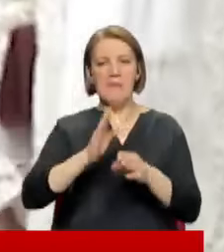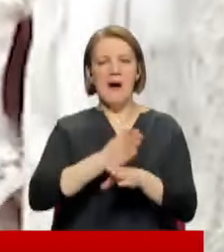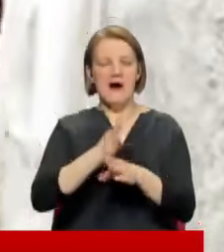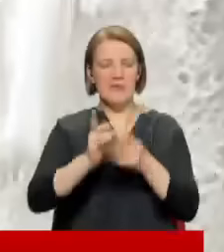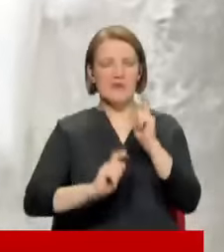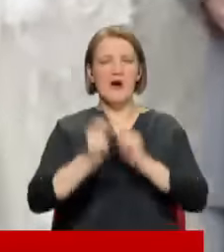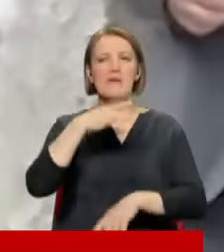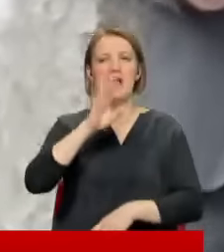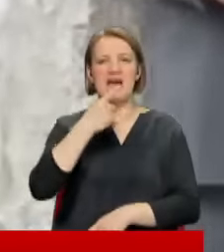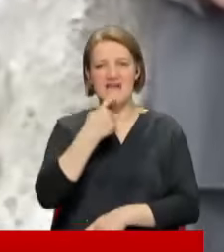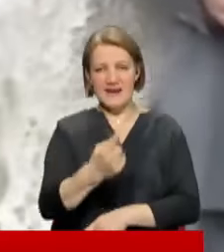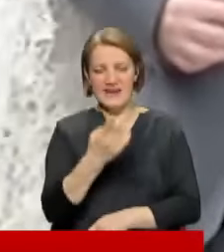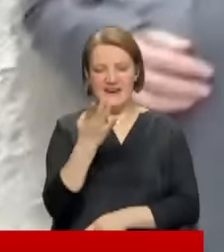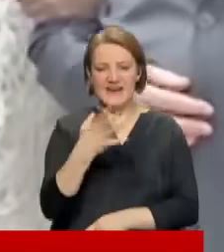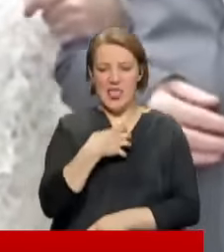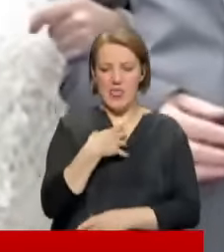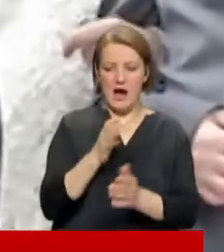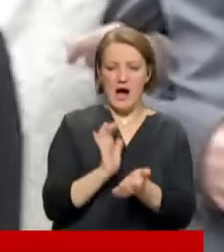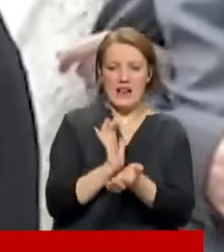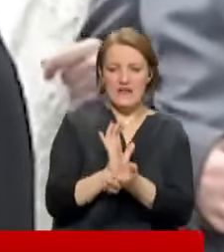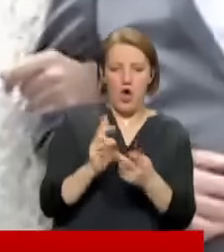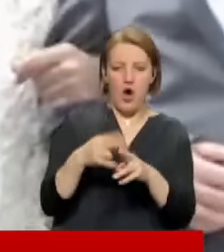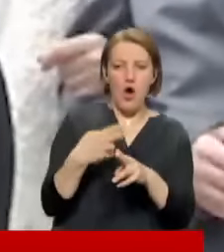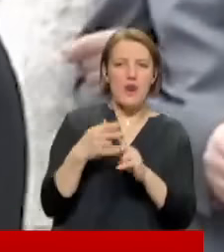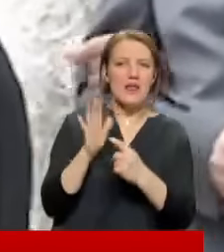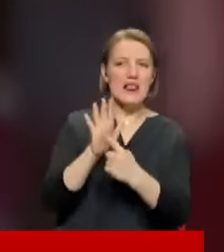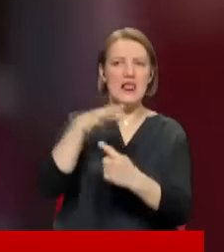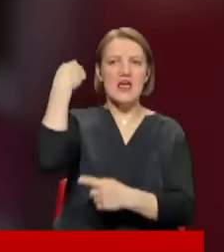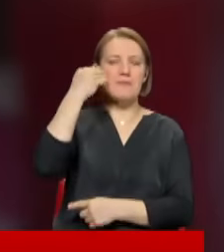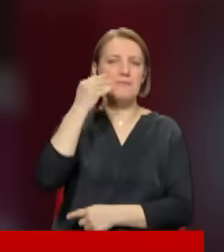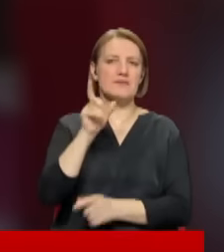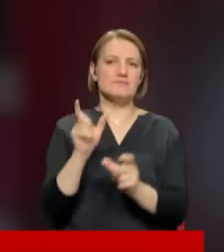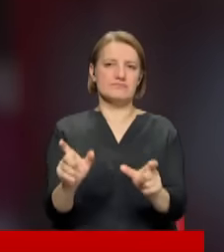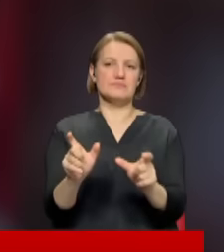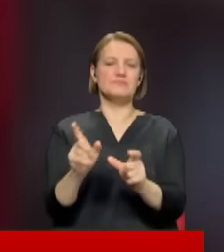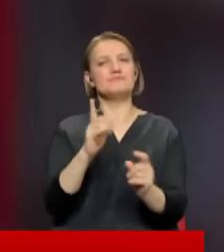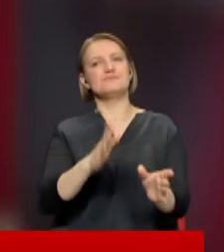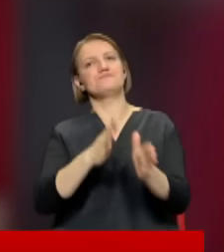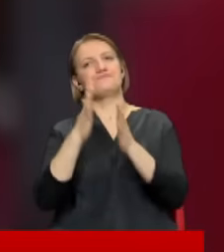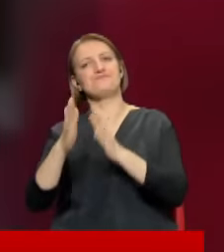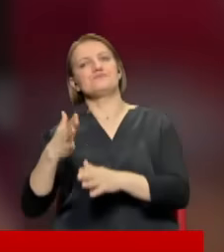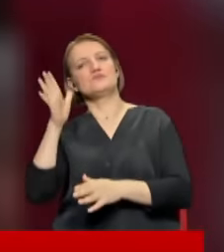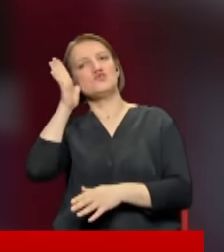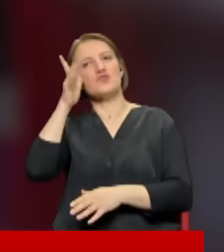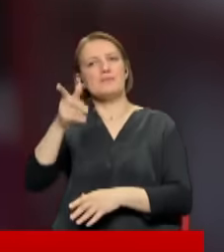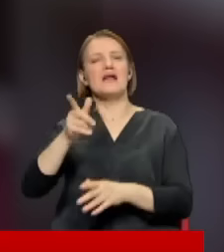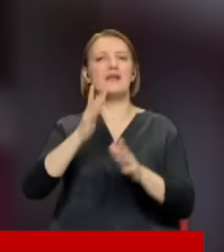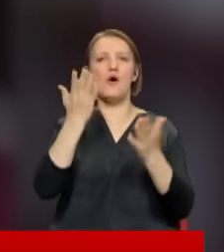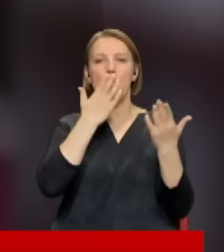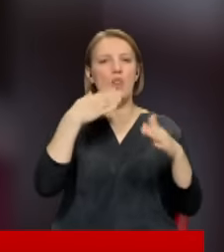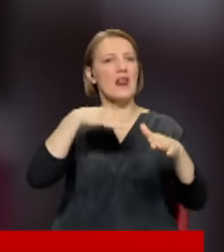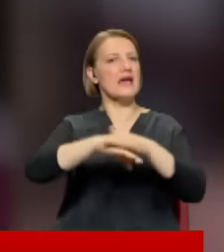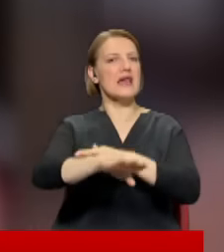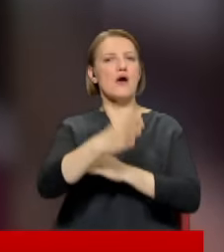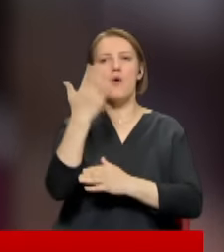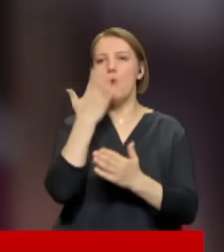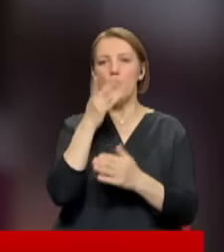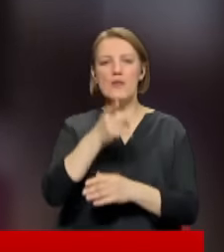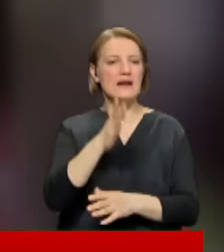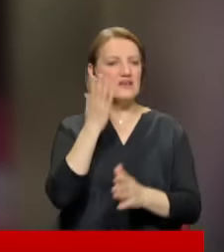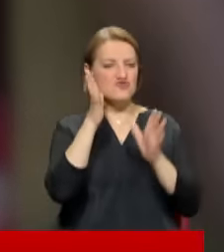yapmayın tepkisi ve kendi ailesinden örneklerle İmam Hatip savunması. Bir yanda da camilerden okullara giren,